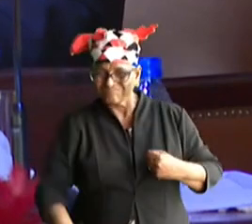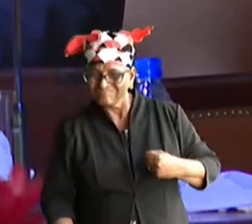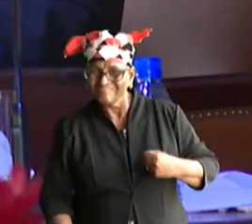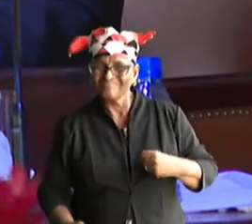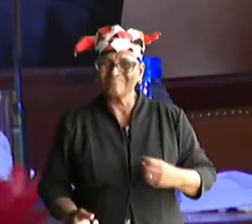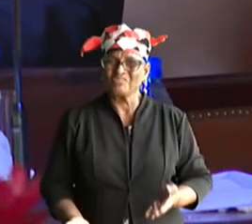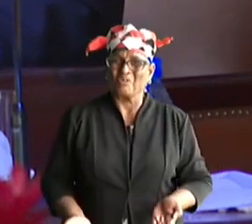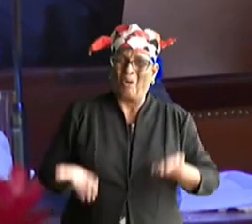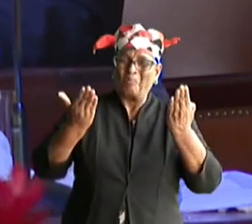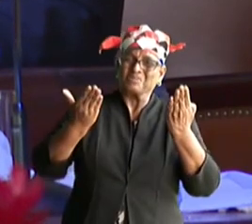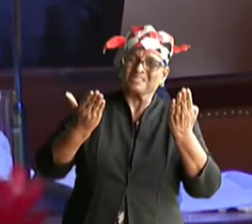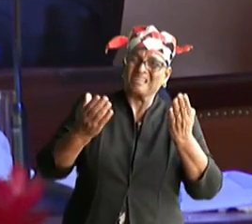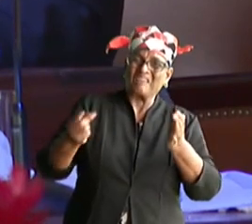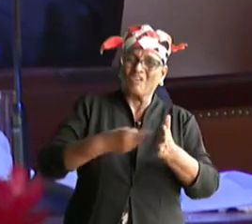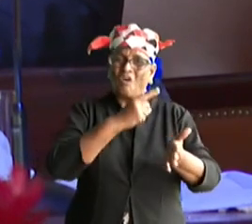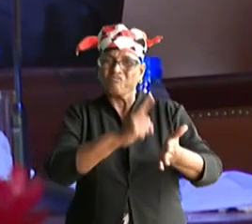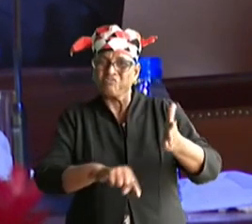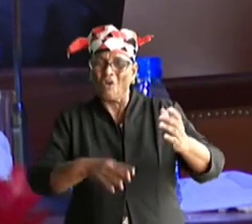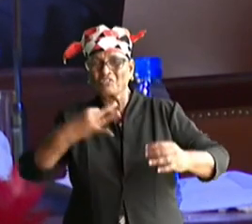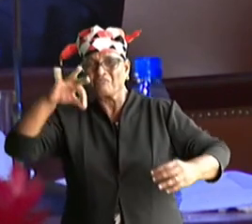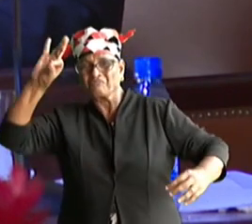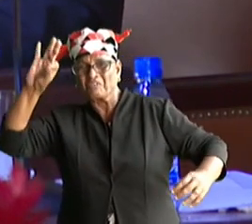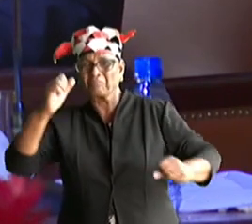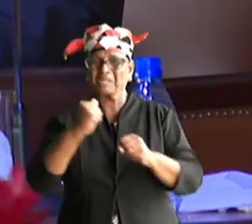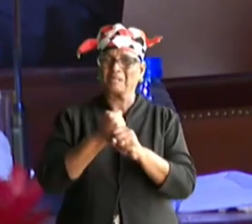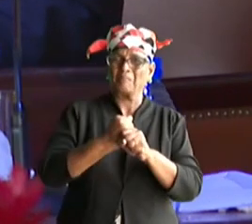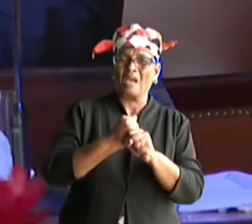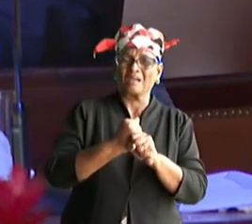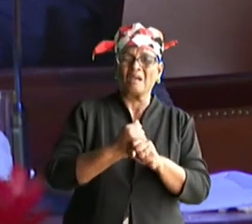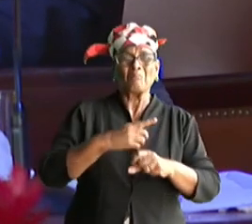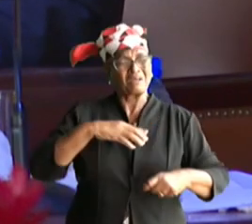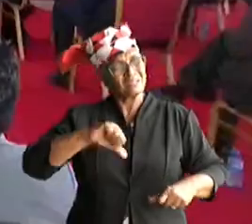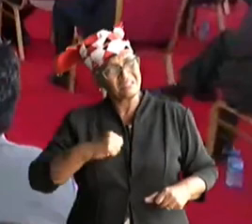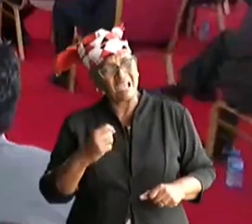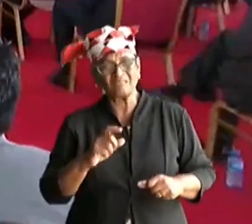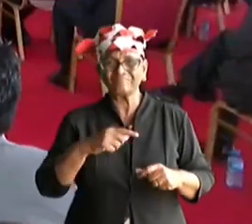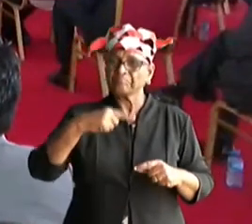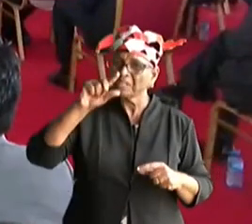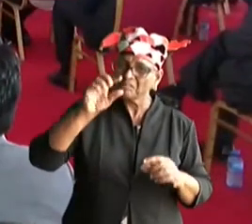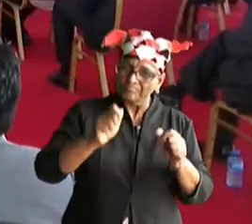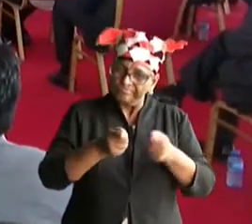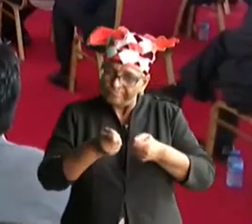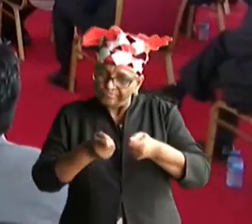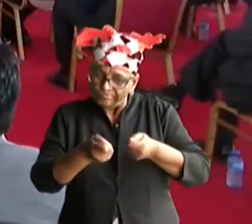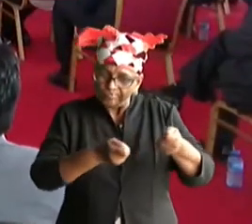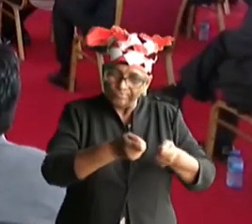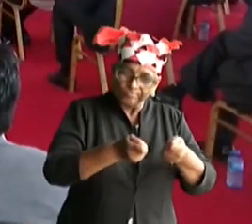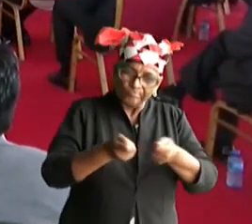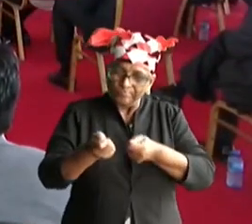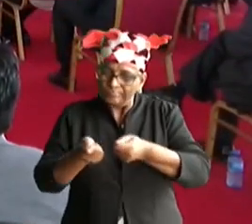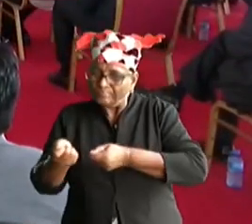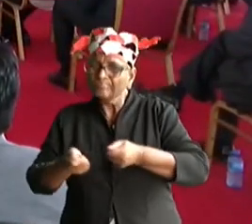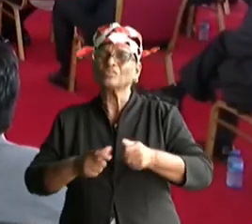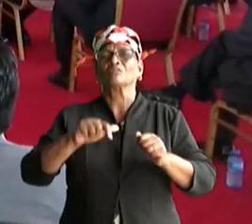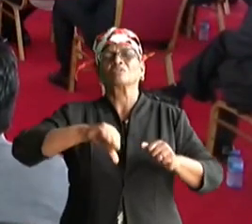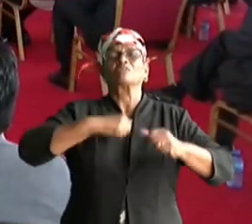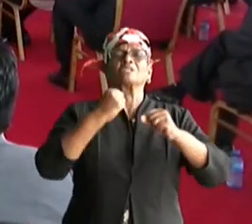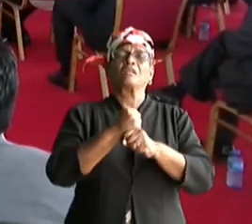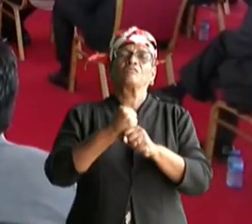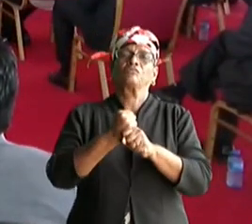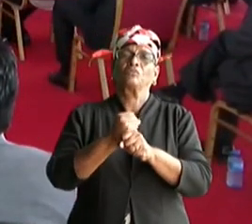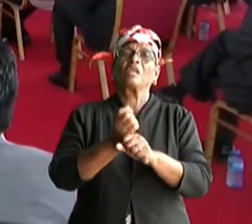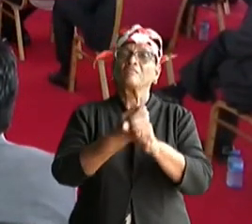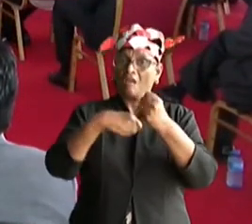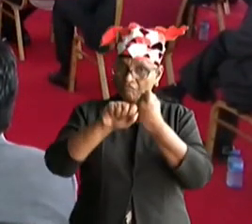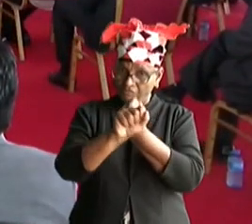fouten maken en corrigeren, van heel vaak bijstellen en aansturen, waar nodig die verandering aanbrengen